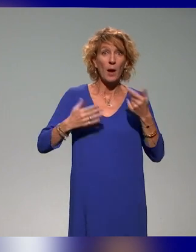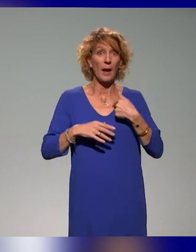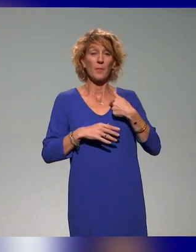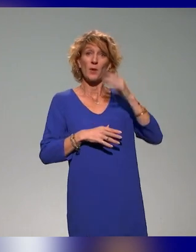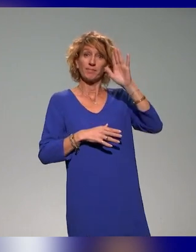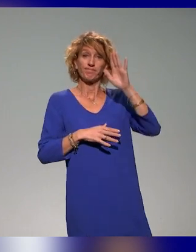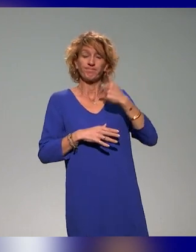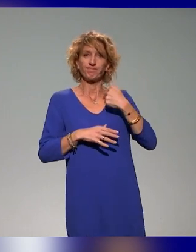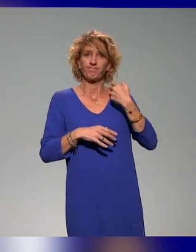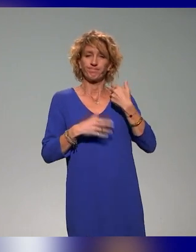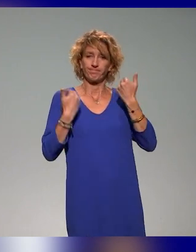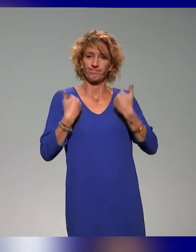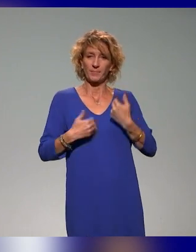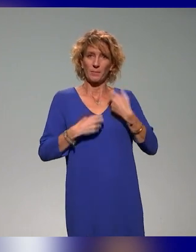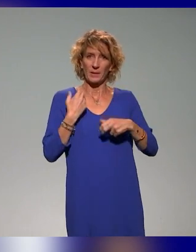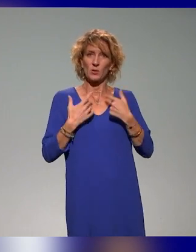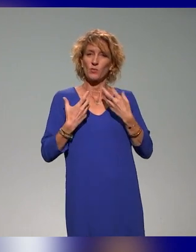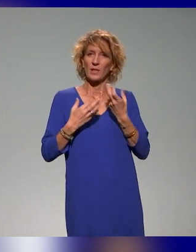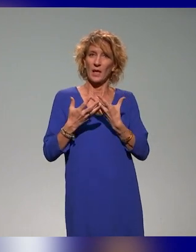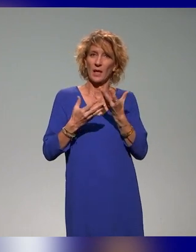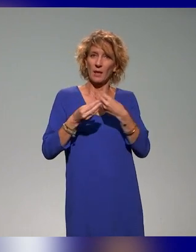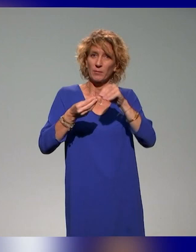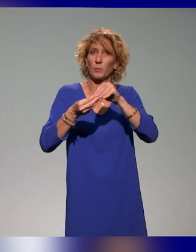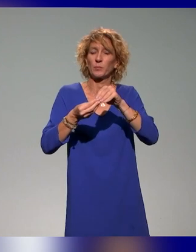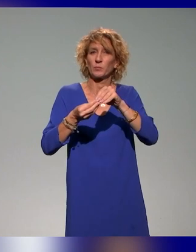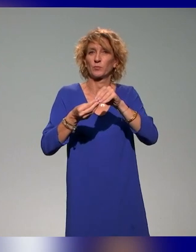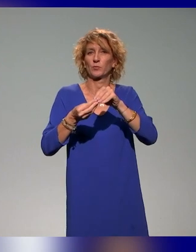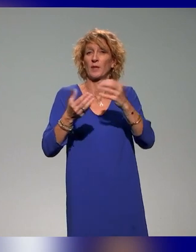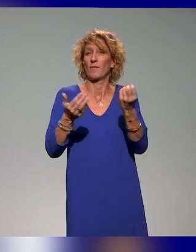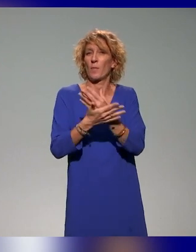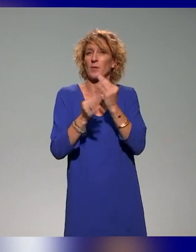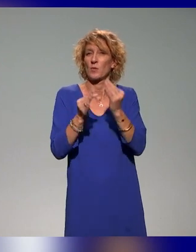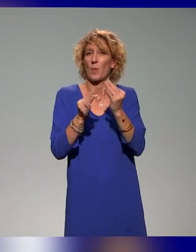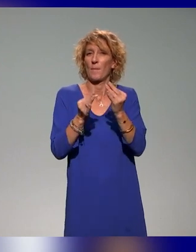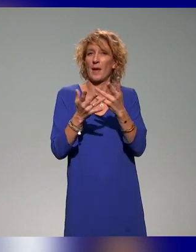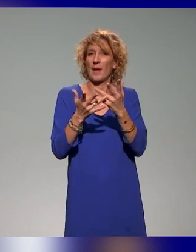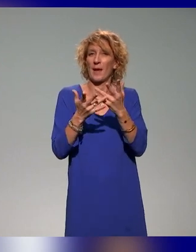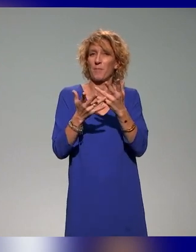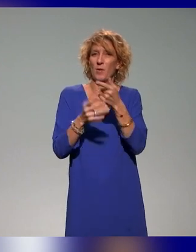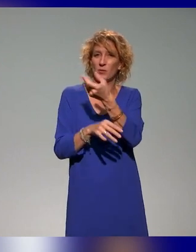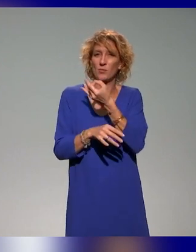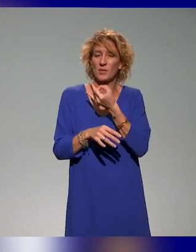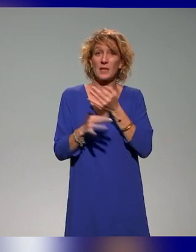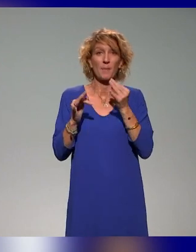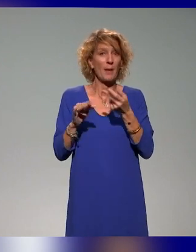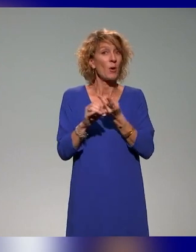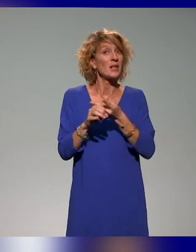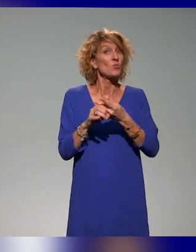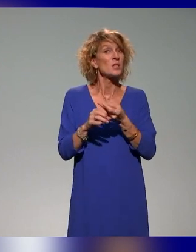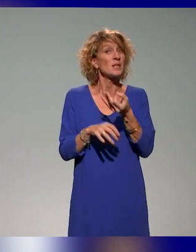J'aimerais bien compléter la réponse par une mise en garde aussi, hein, sur ces outils